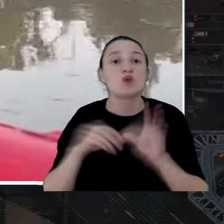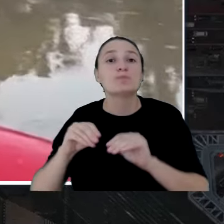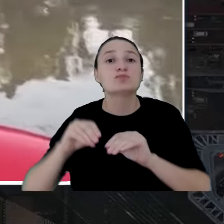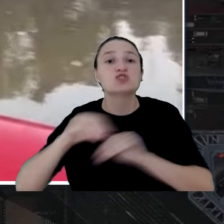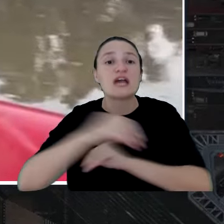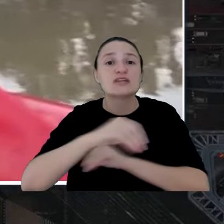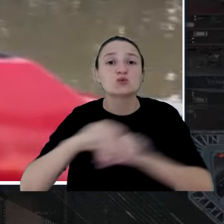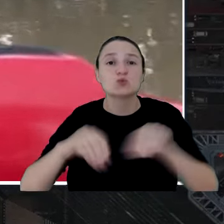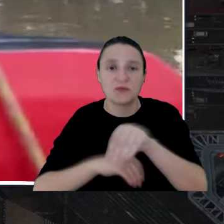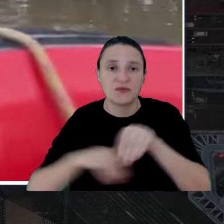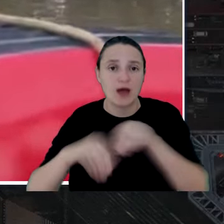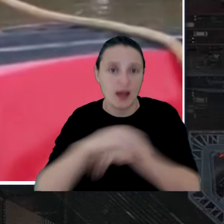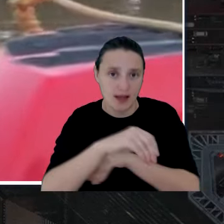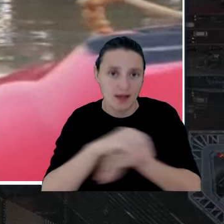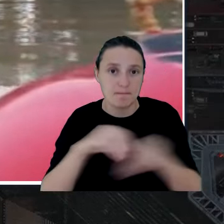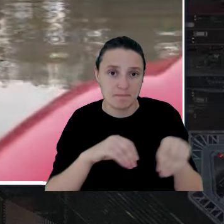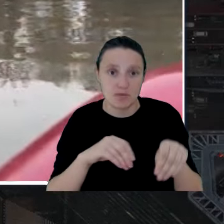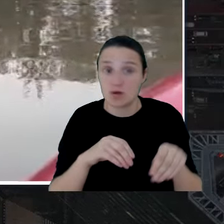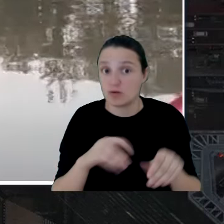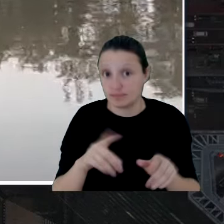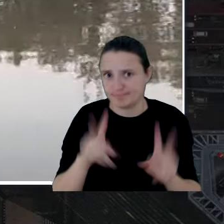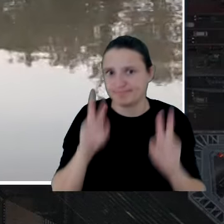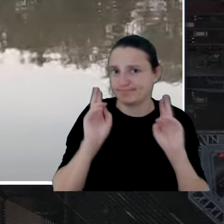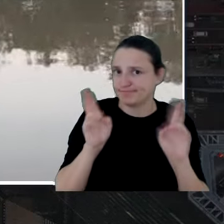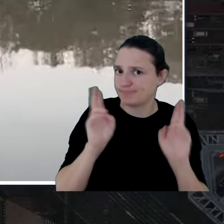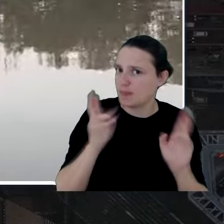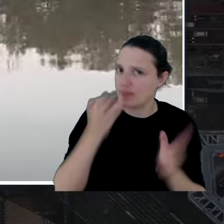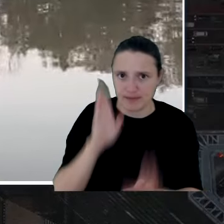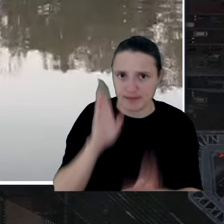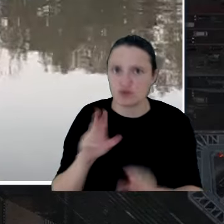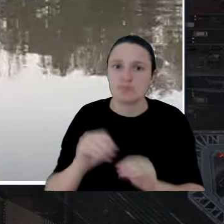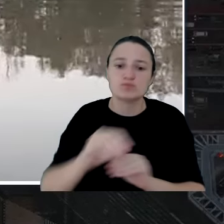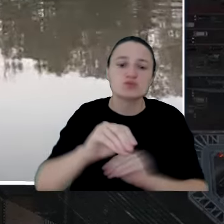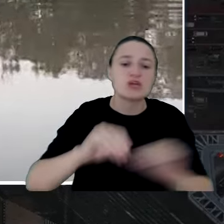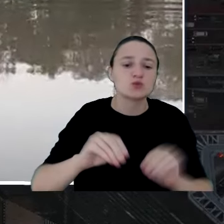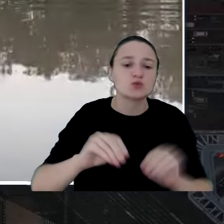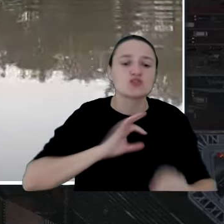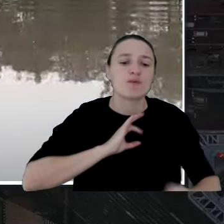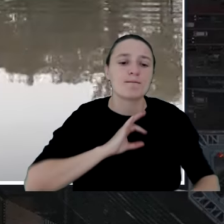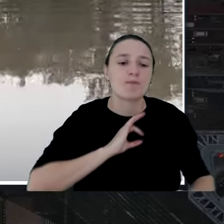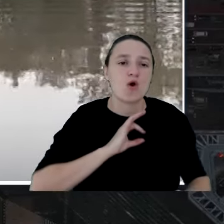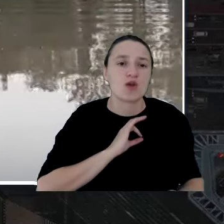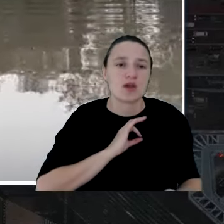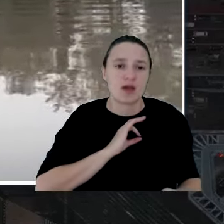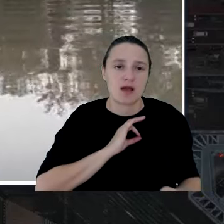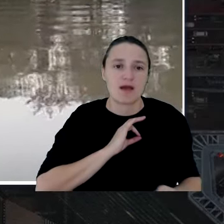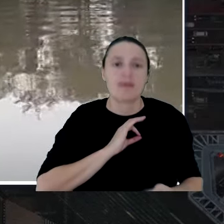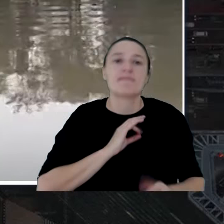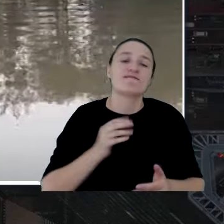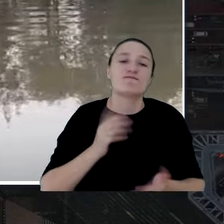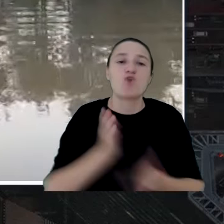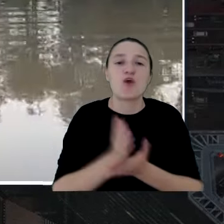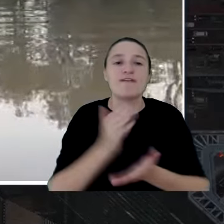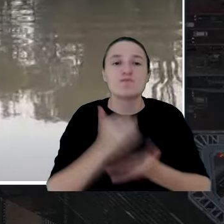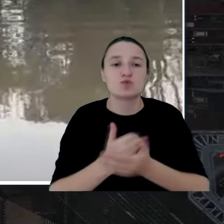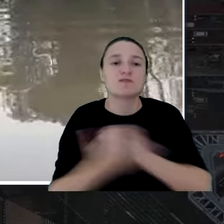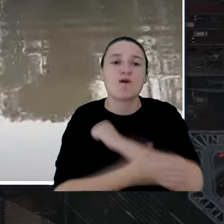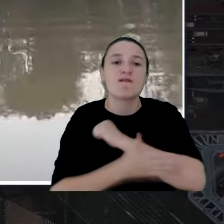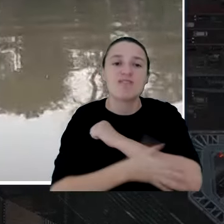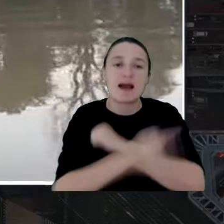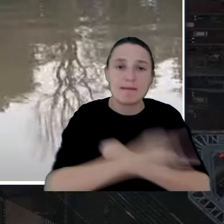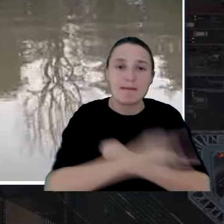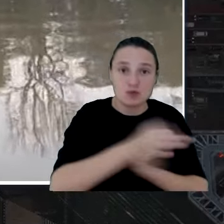mam nadzieję, że to nie będzie takie przesunięcie środków, że z moich Warmii i Mazur, z mojego regionu, te środki